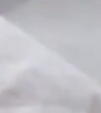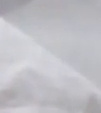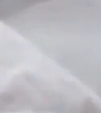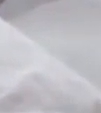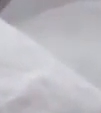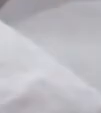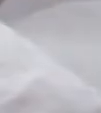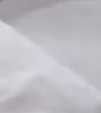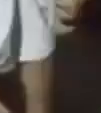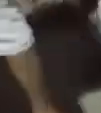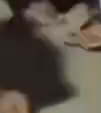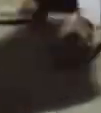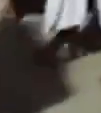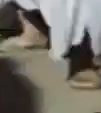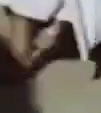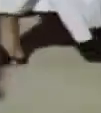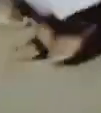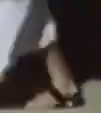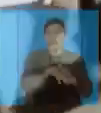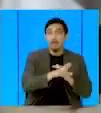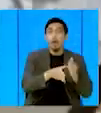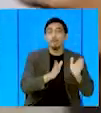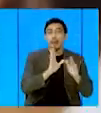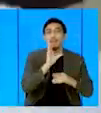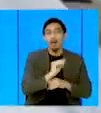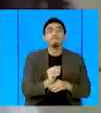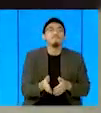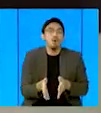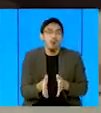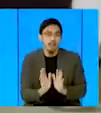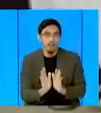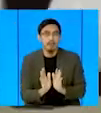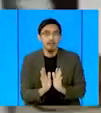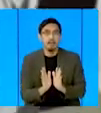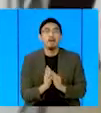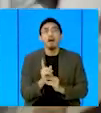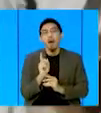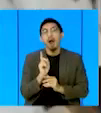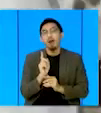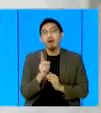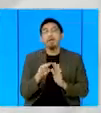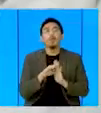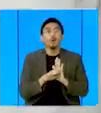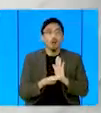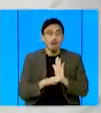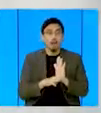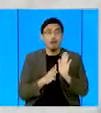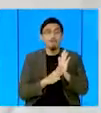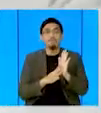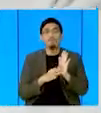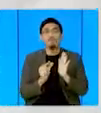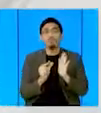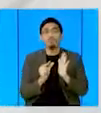setelah lewat tengah malam. Petugas penyelenggara ibadah haji memberlakukan skema murur dalam pelaksanaan mabit